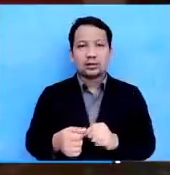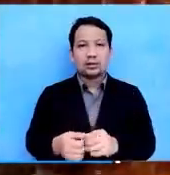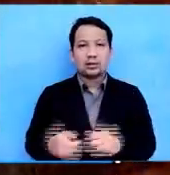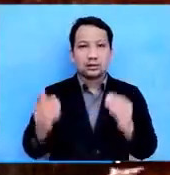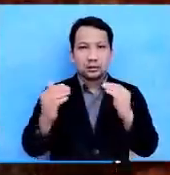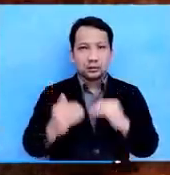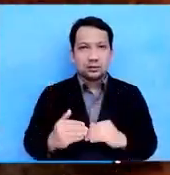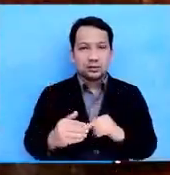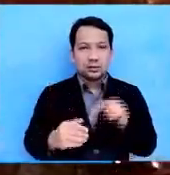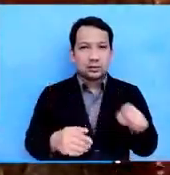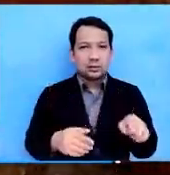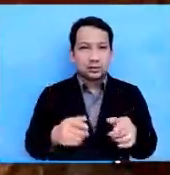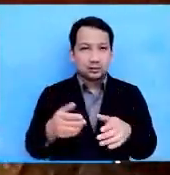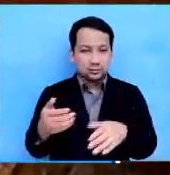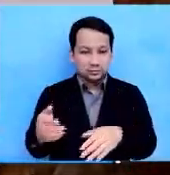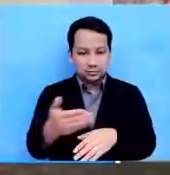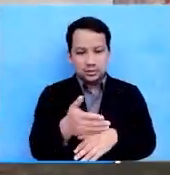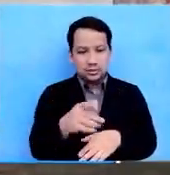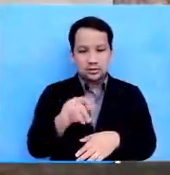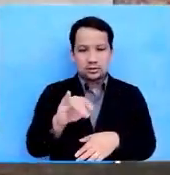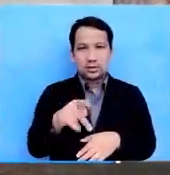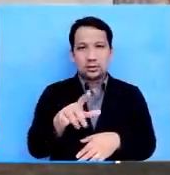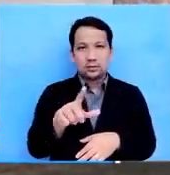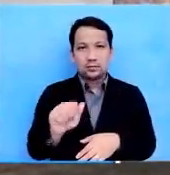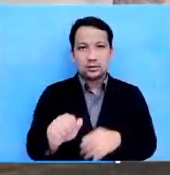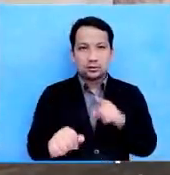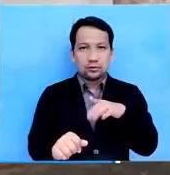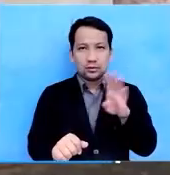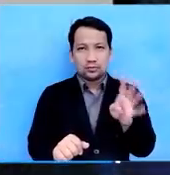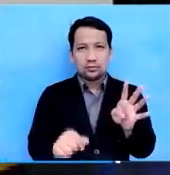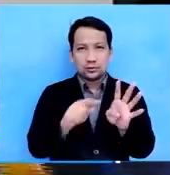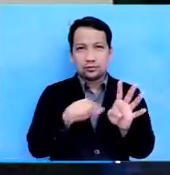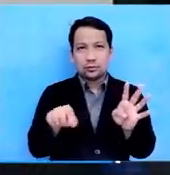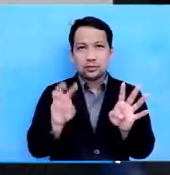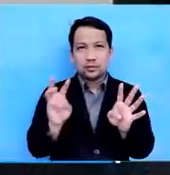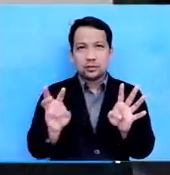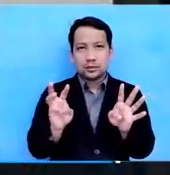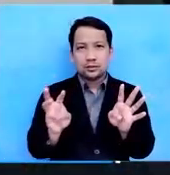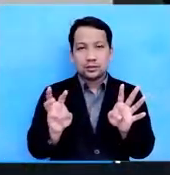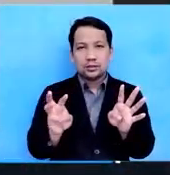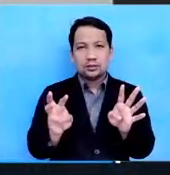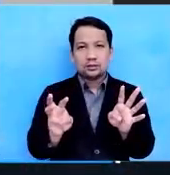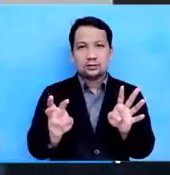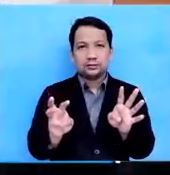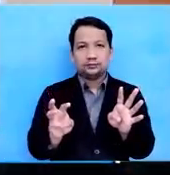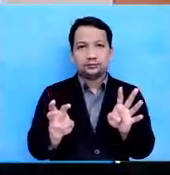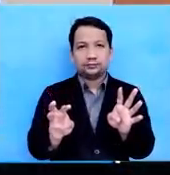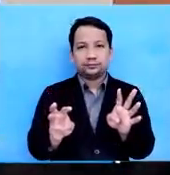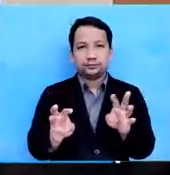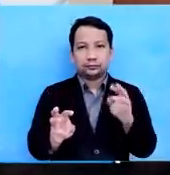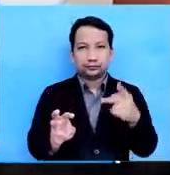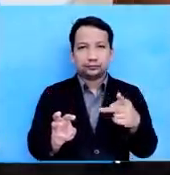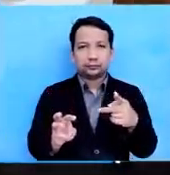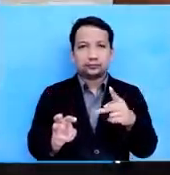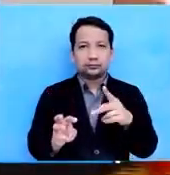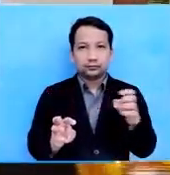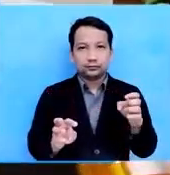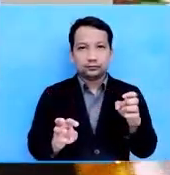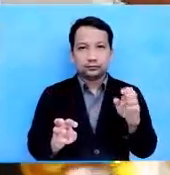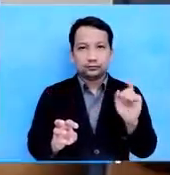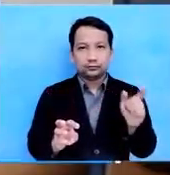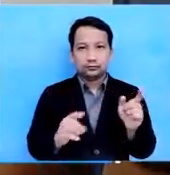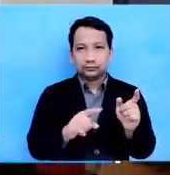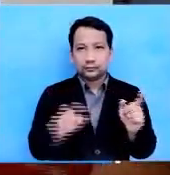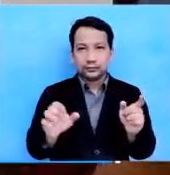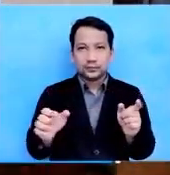presyo ang tilapia na nasa 140 hanggang 150 pesos na lang kada kilo mula sa dating 160 pesos. Pati